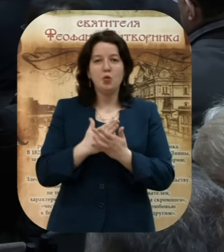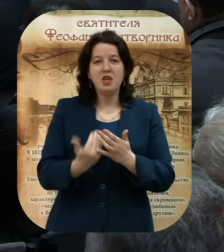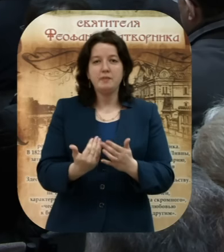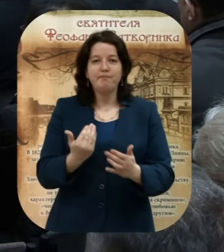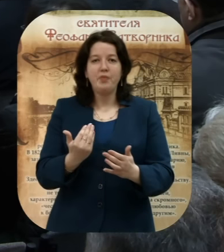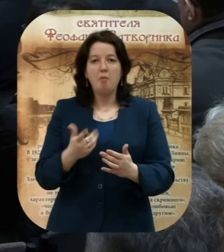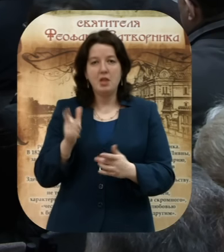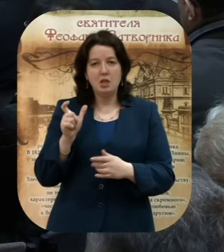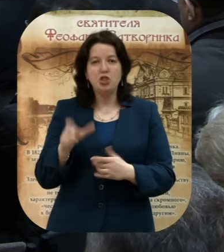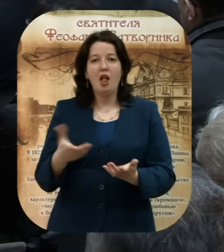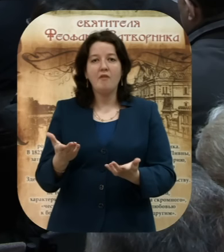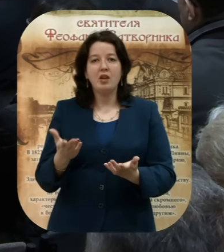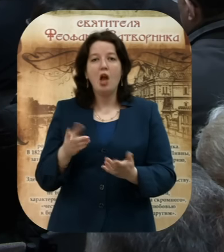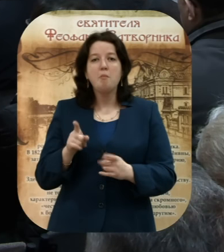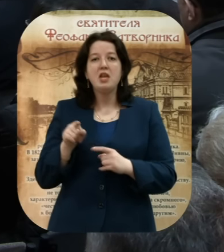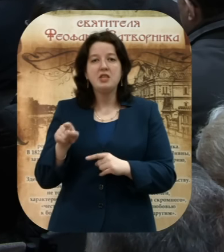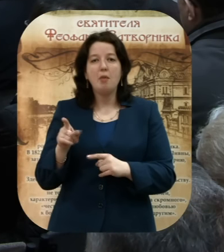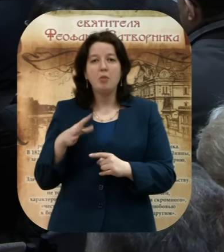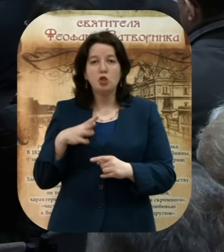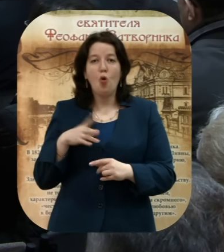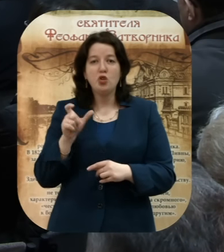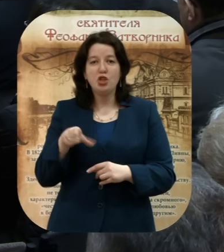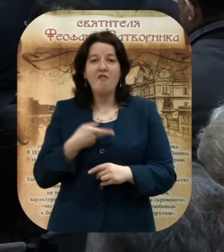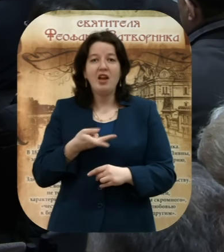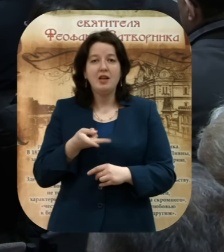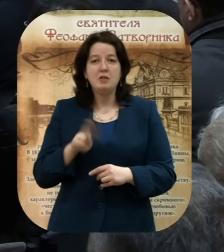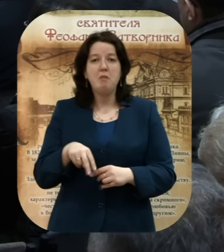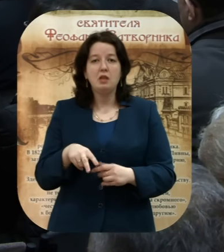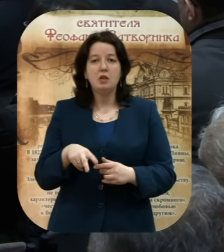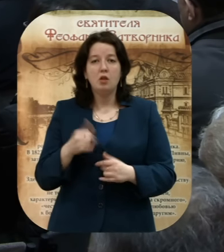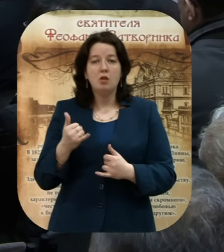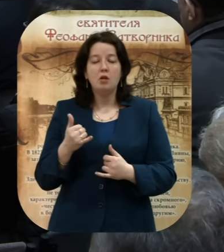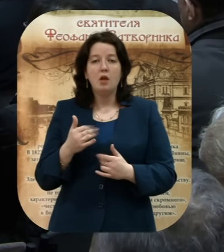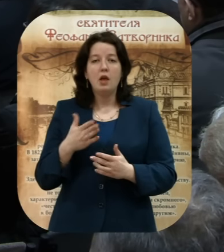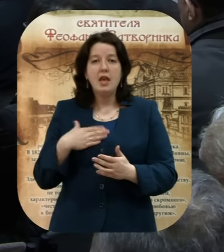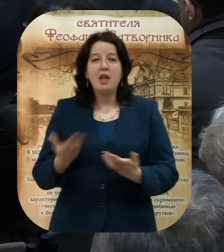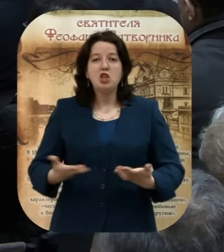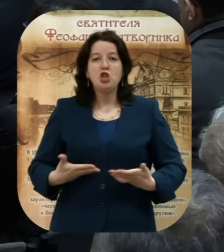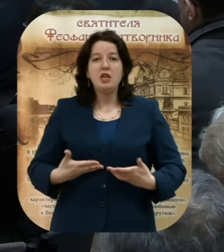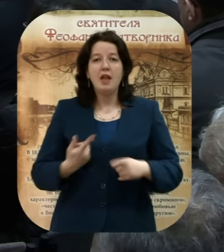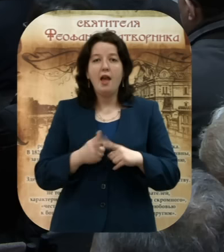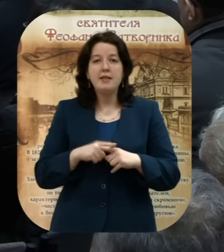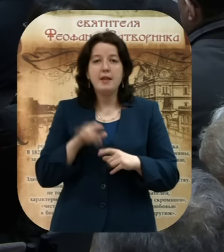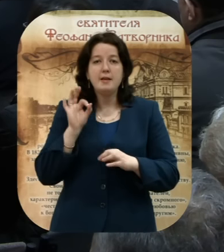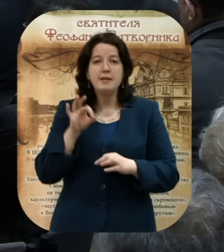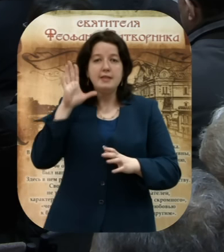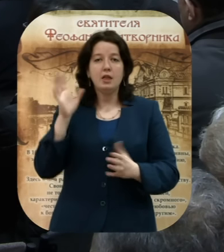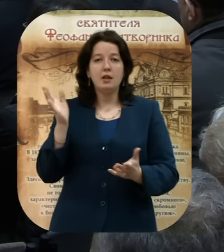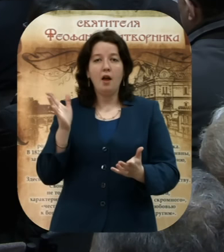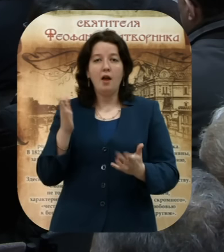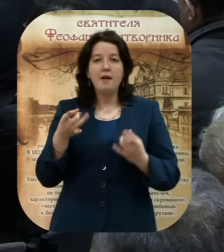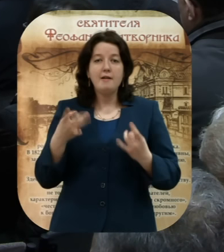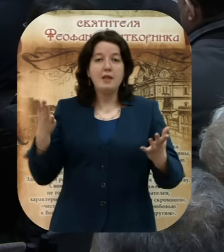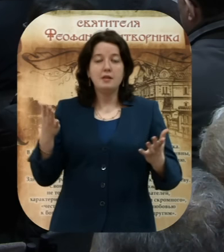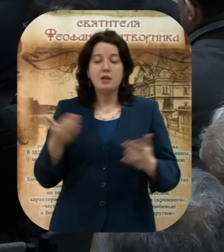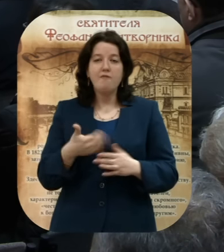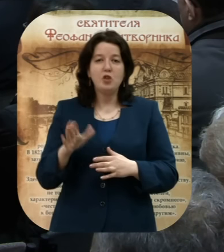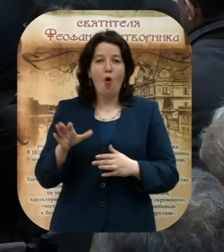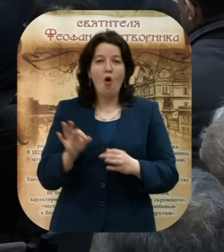перед кем? Перед тем, кто смертен. Ведь жизнь – это искорка. Раз